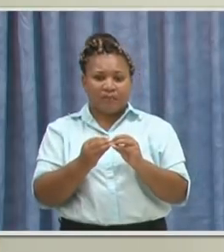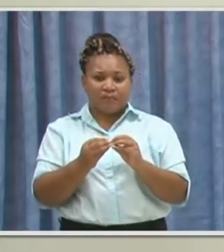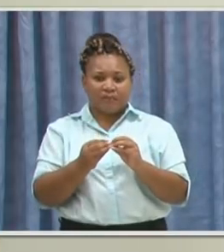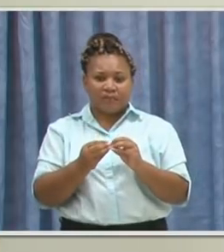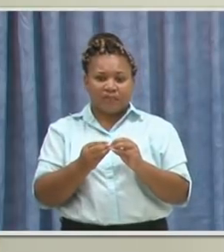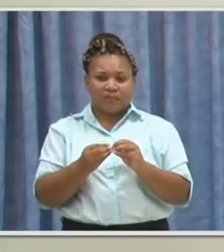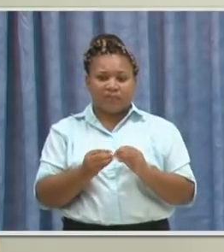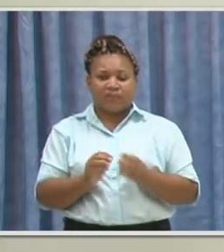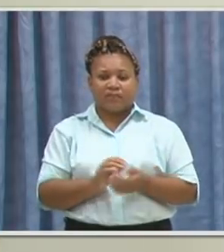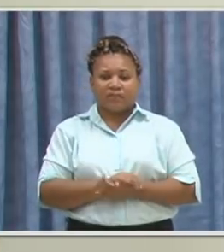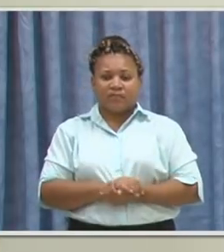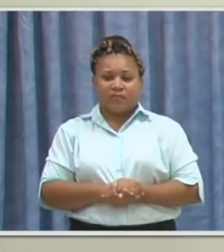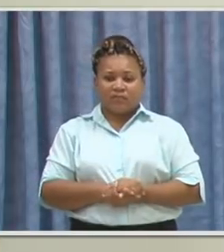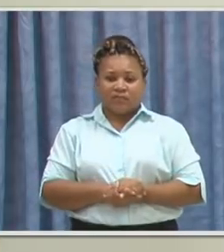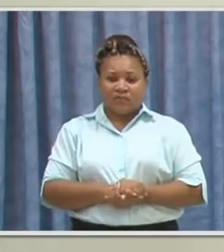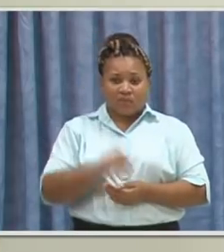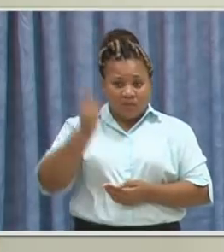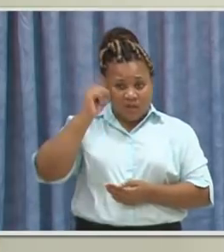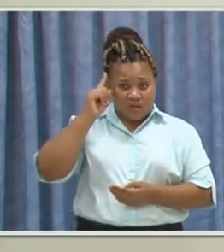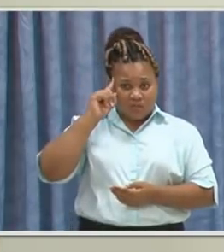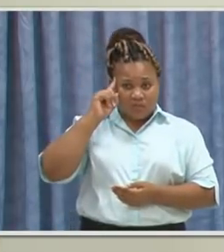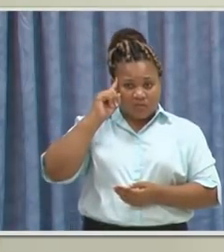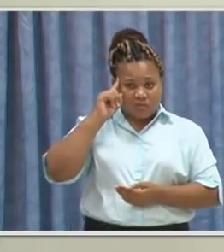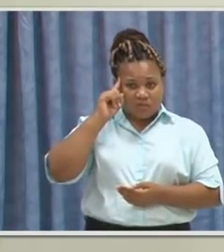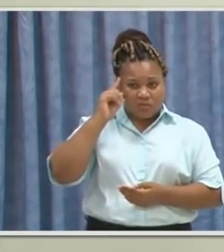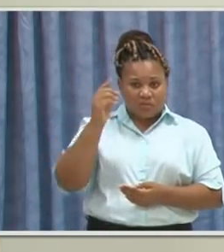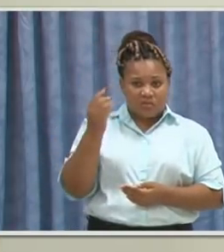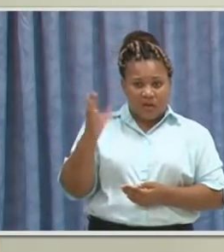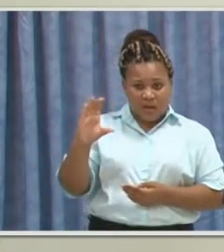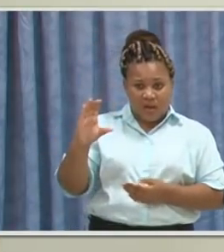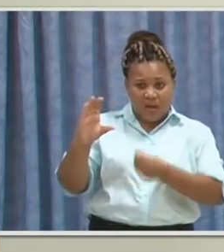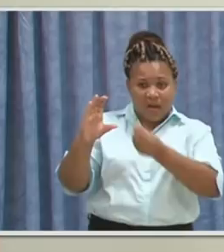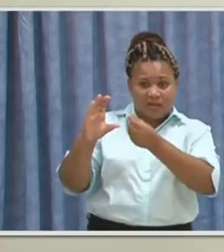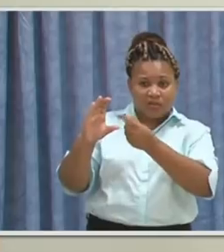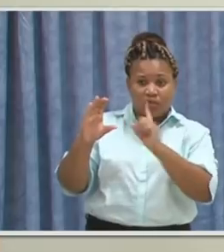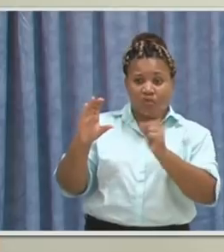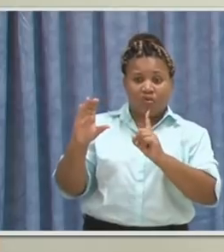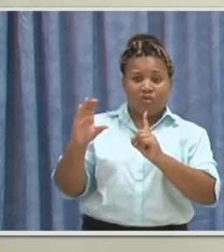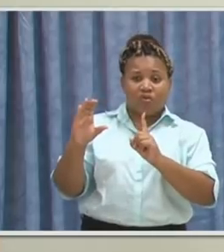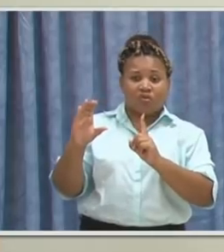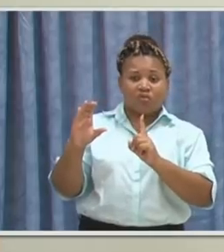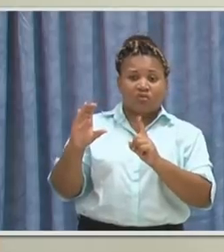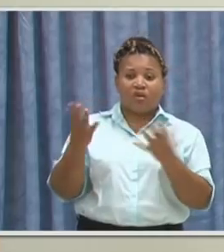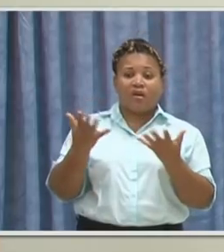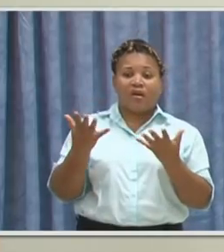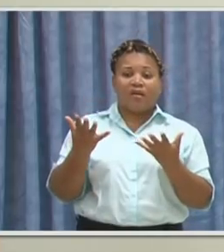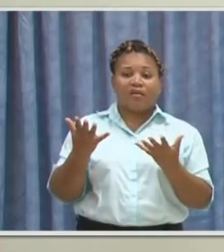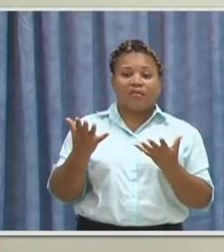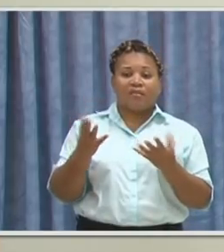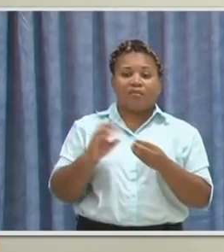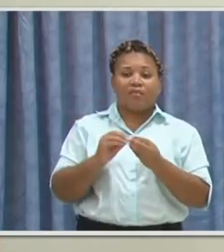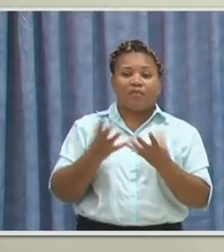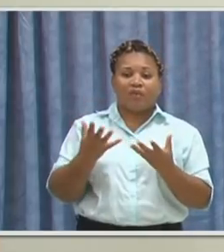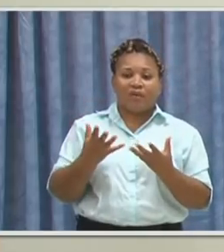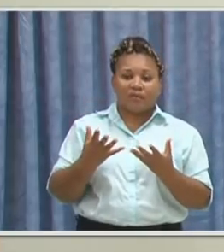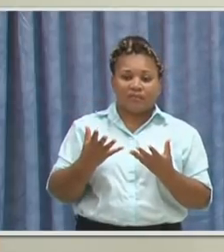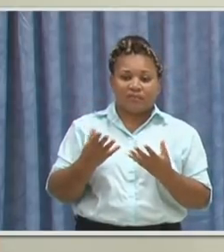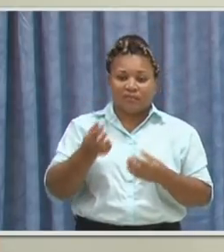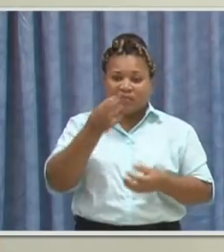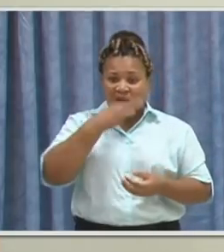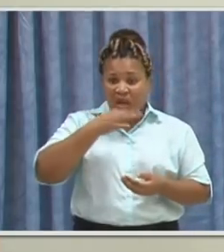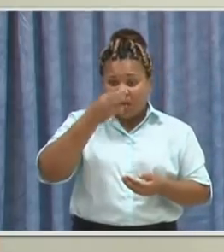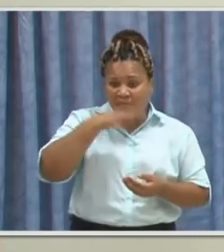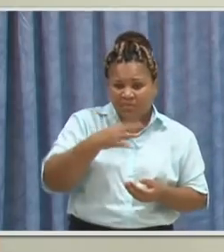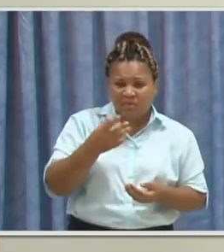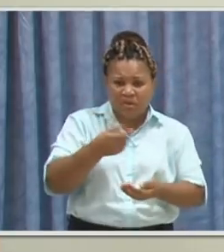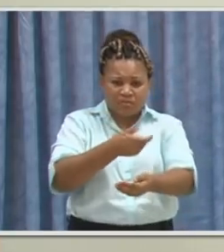stock médecine aussi affecté, nous stock vaccine aussi affecté. So l'État nous peut prendre une décision, nous aussi nous